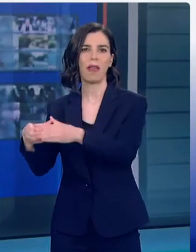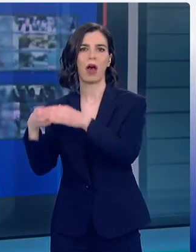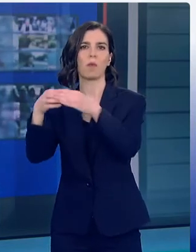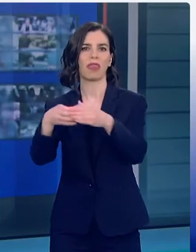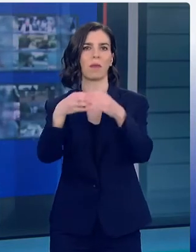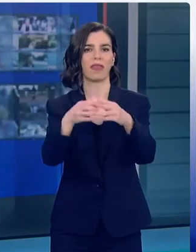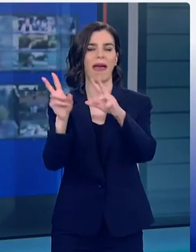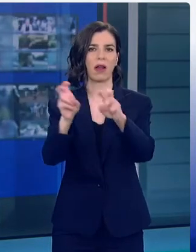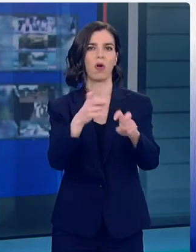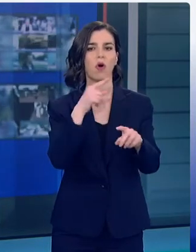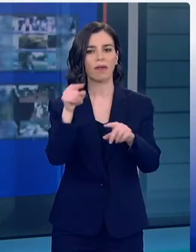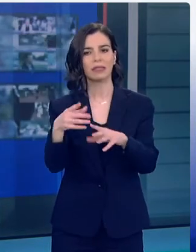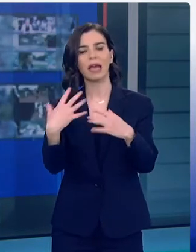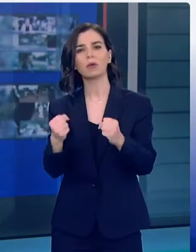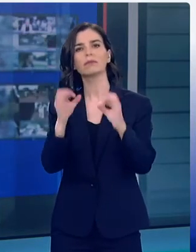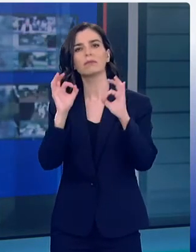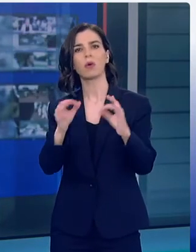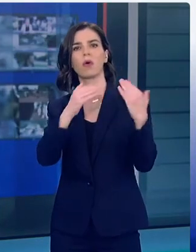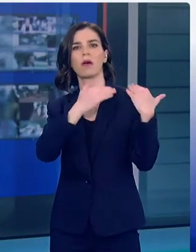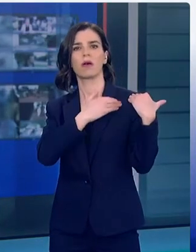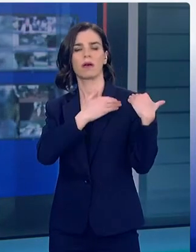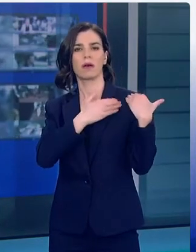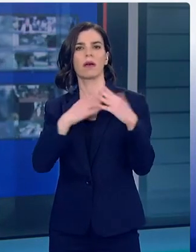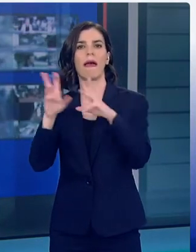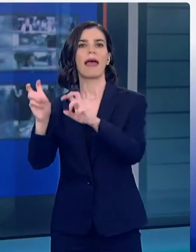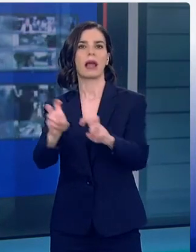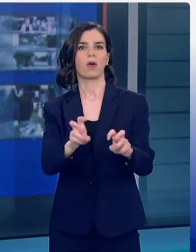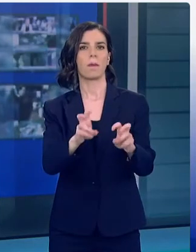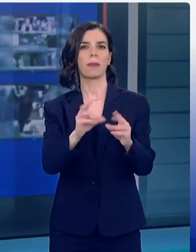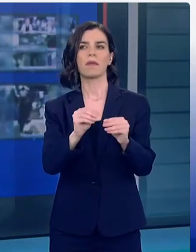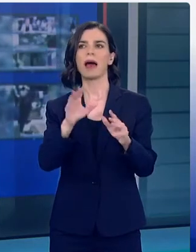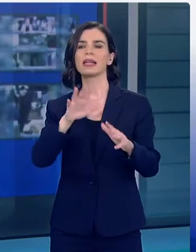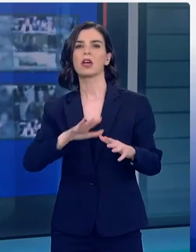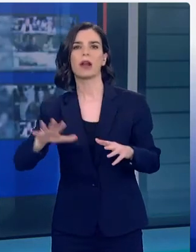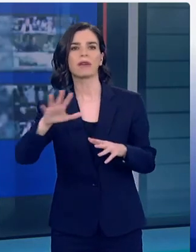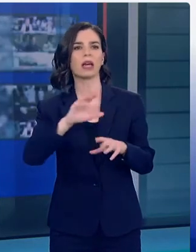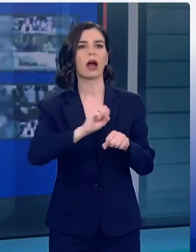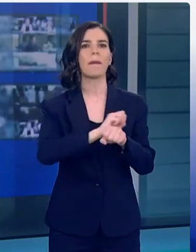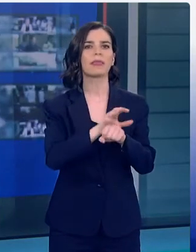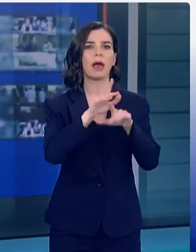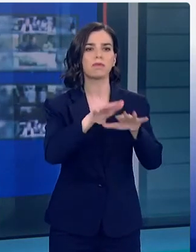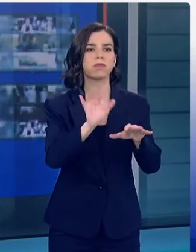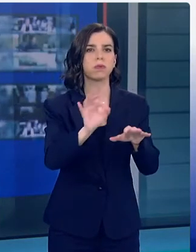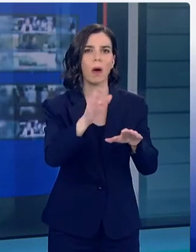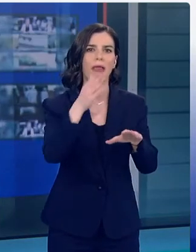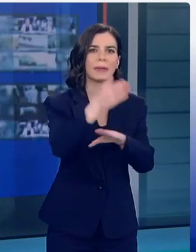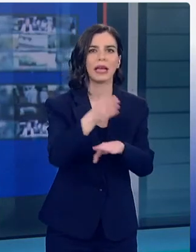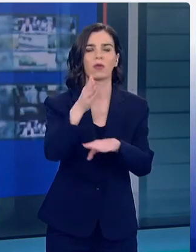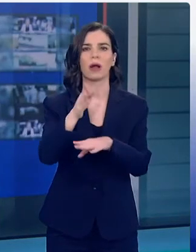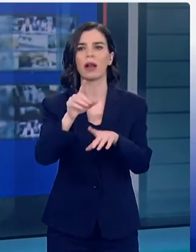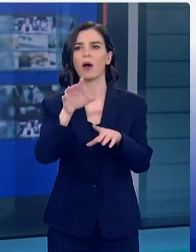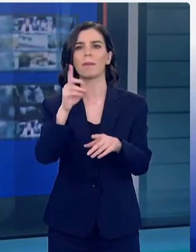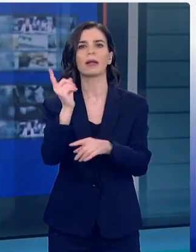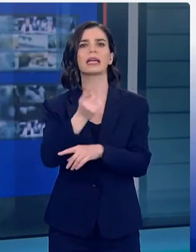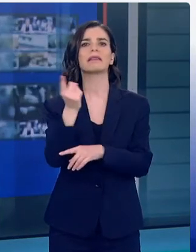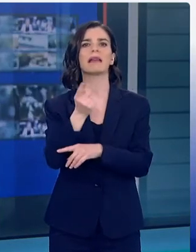έχουν συγκεκριμένο έργο να επιτελέσουν, κυρίως με βάση γεωγραφικά και επιδημιολογικά κριτήρια θα κάνουν